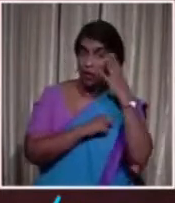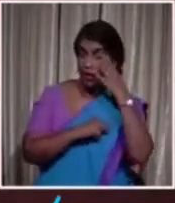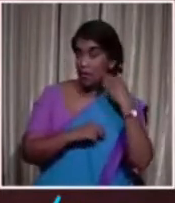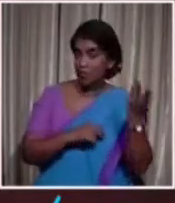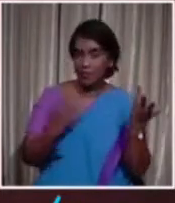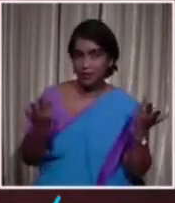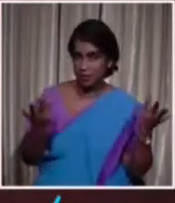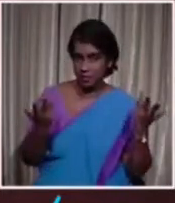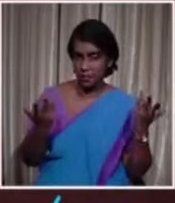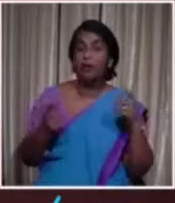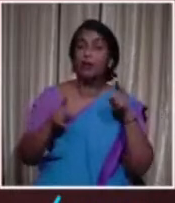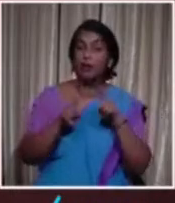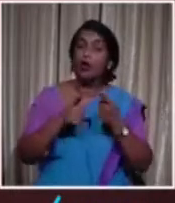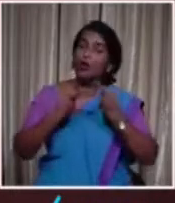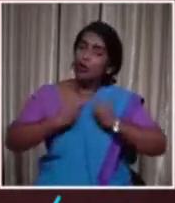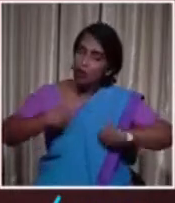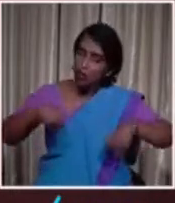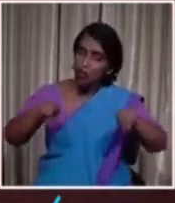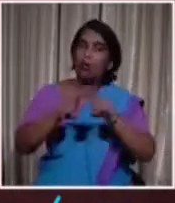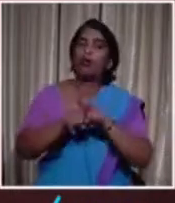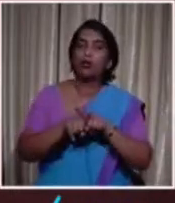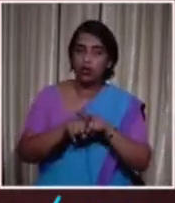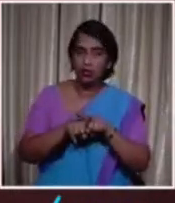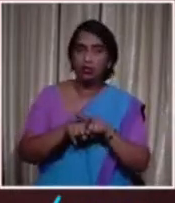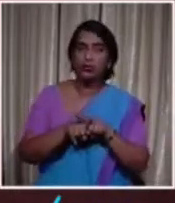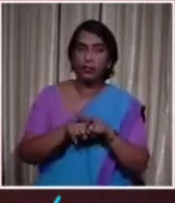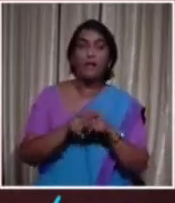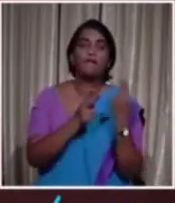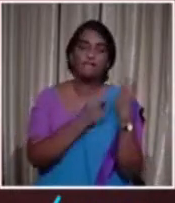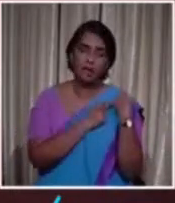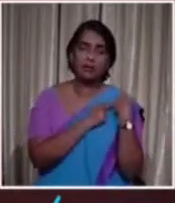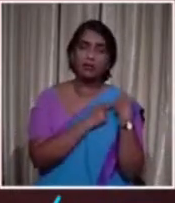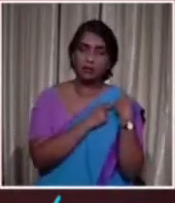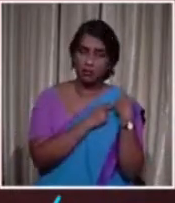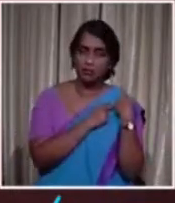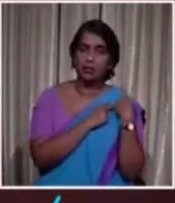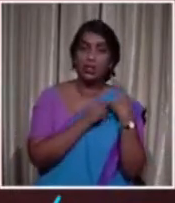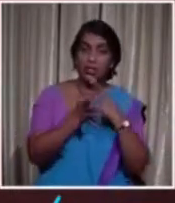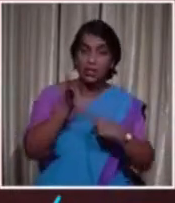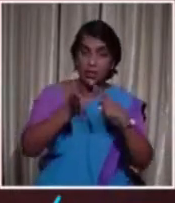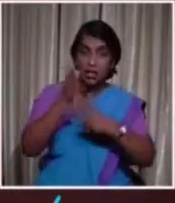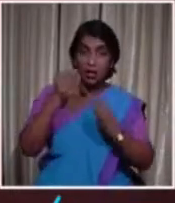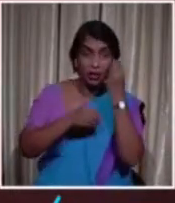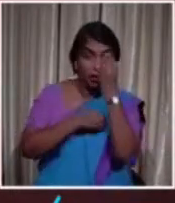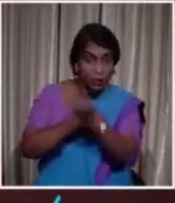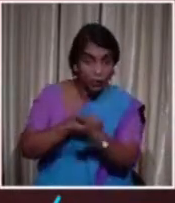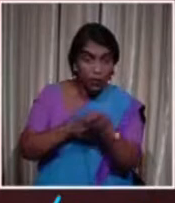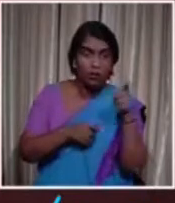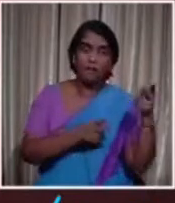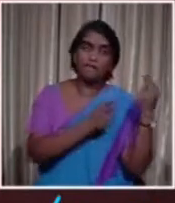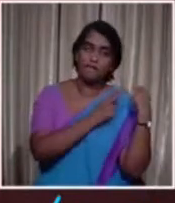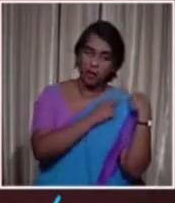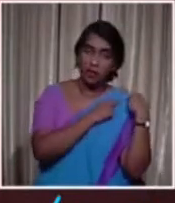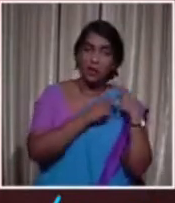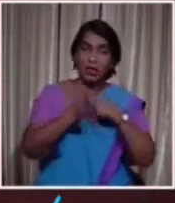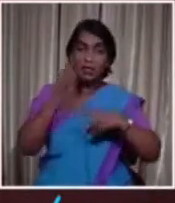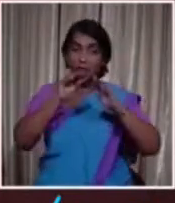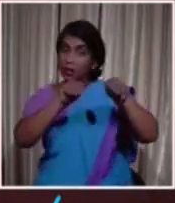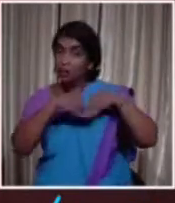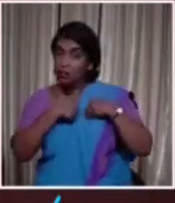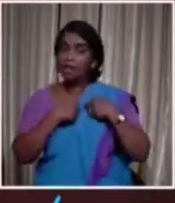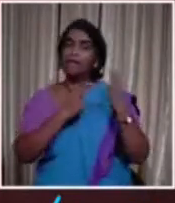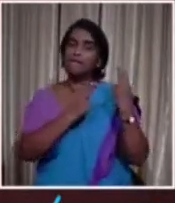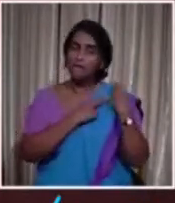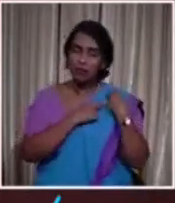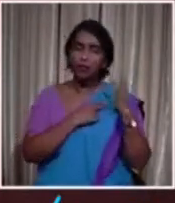බෑ. ඒ නිසා අපි ඔක්කොම මේකට collectively responsible. ඡන්ද දීපු මිනිසුත්, ඡන්ද ගත්ත මිනිසුත් මේකට